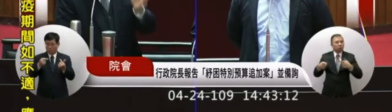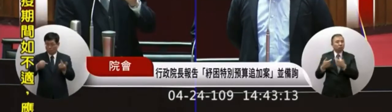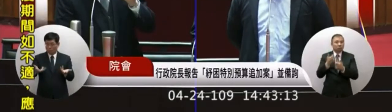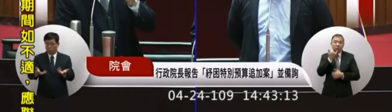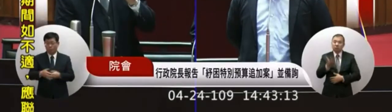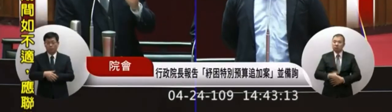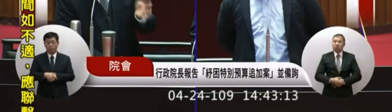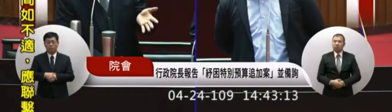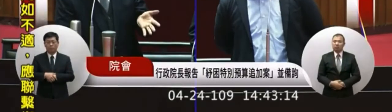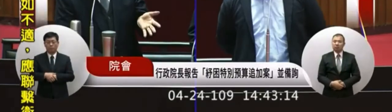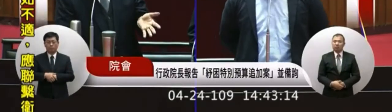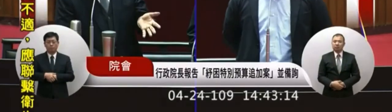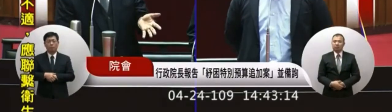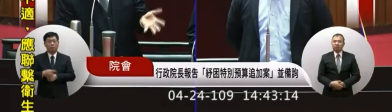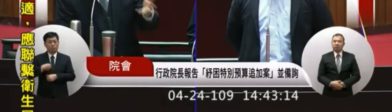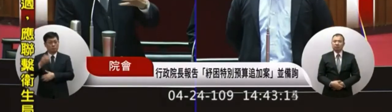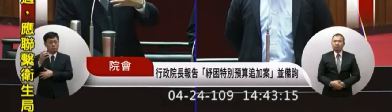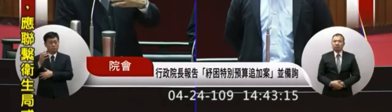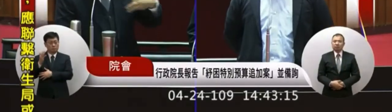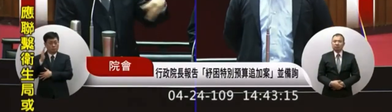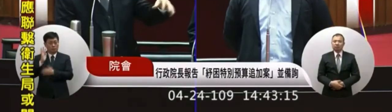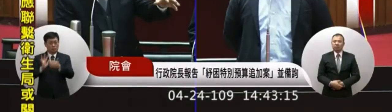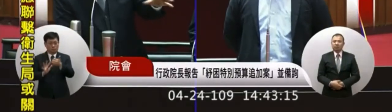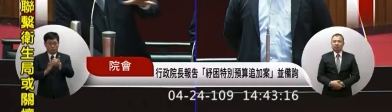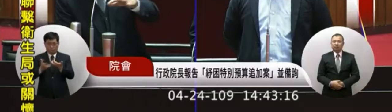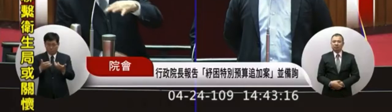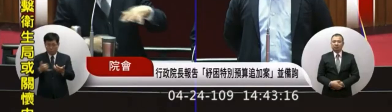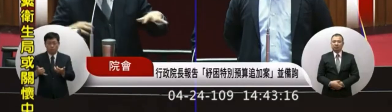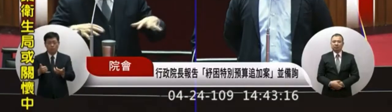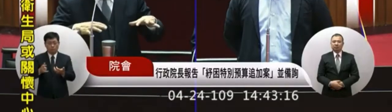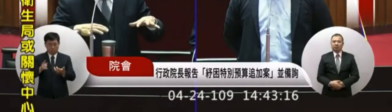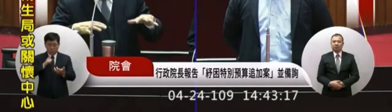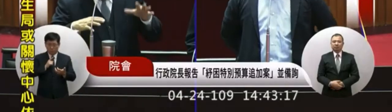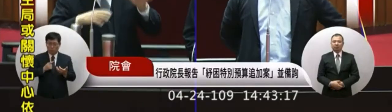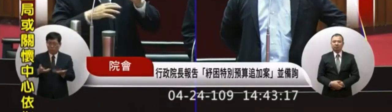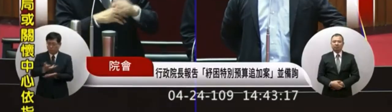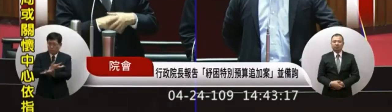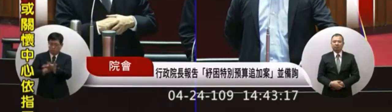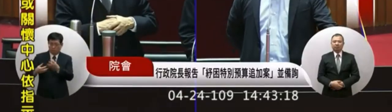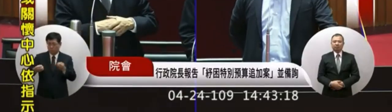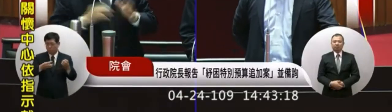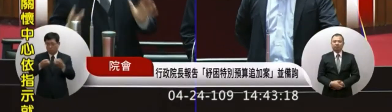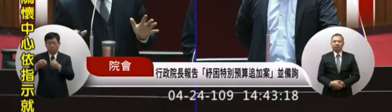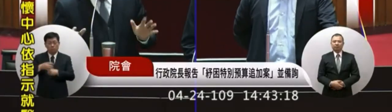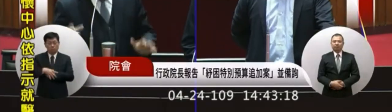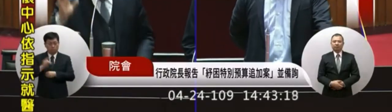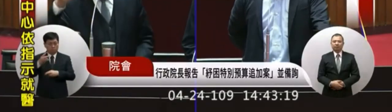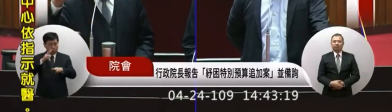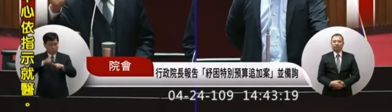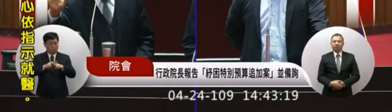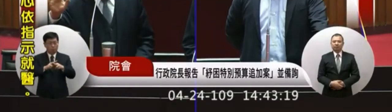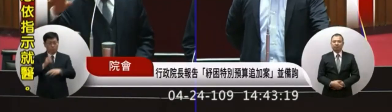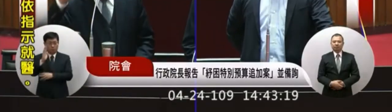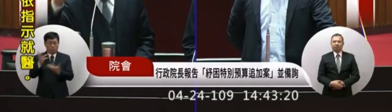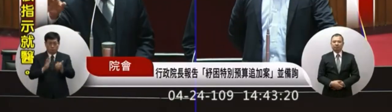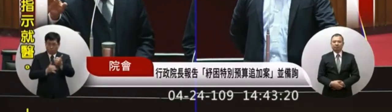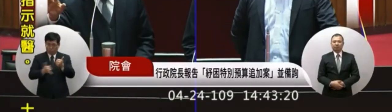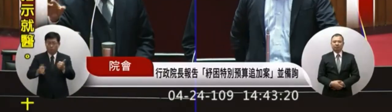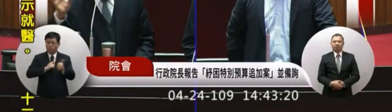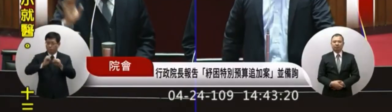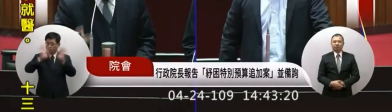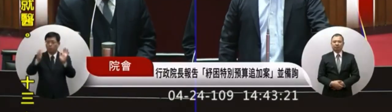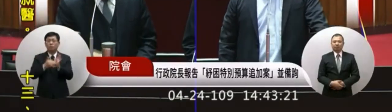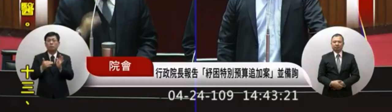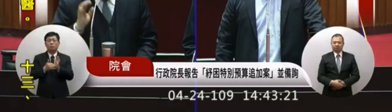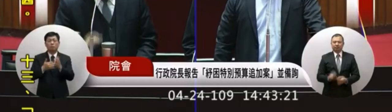代志。咱政委在中桥家的迄落公政委义务，伫记者会已经宣